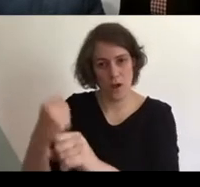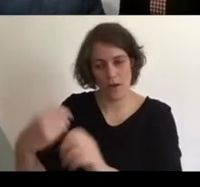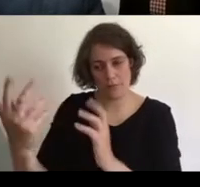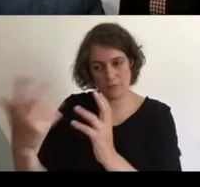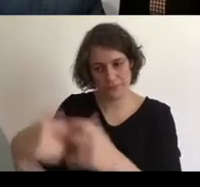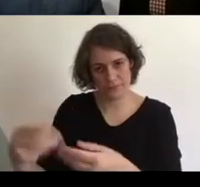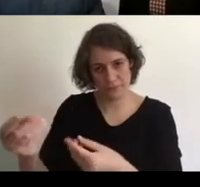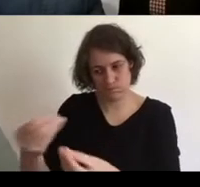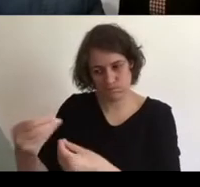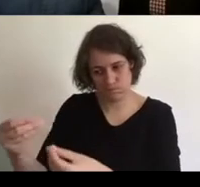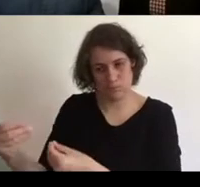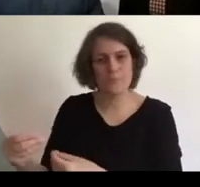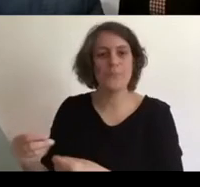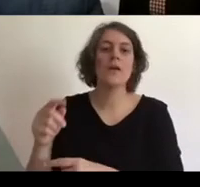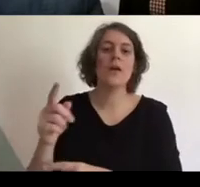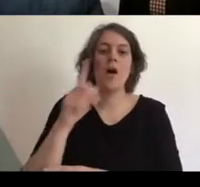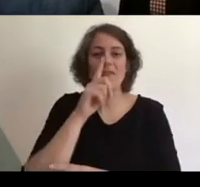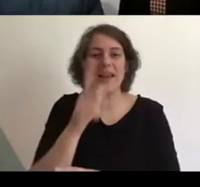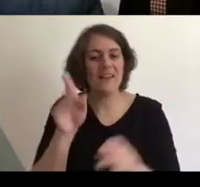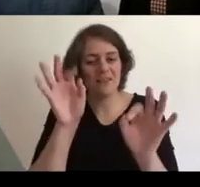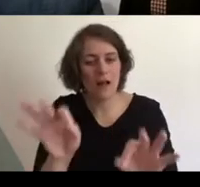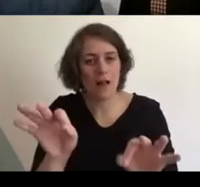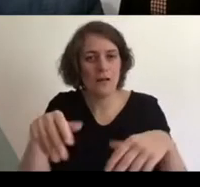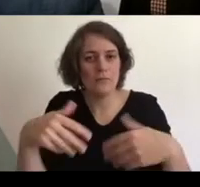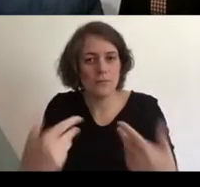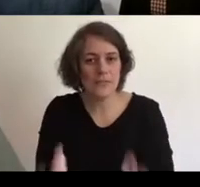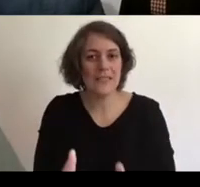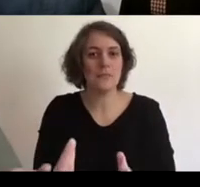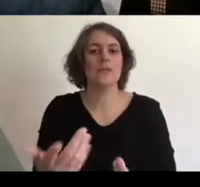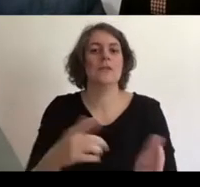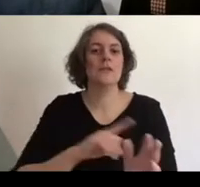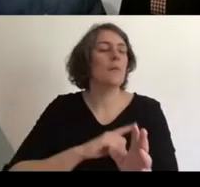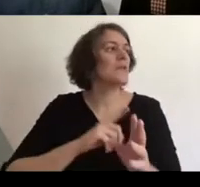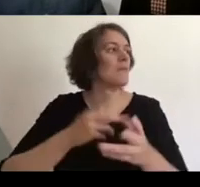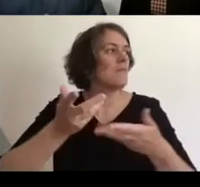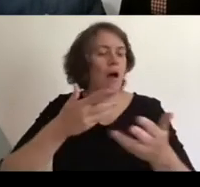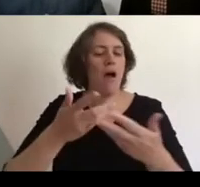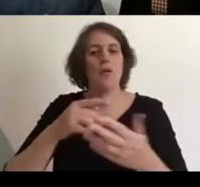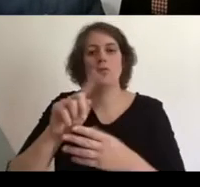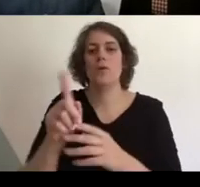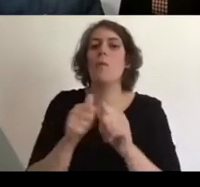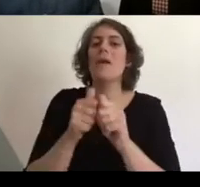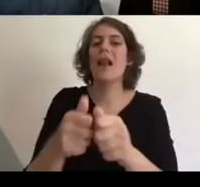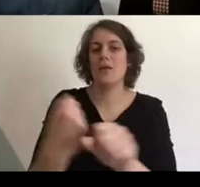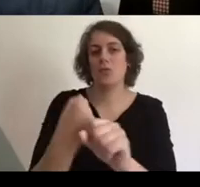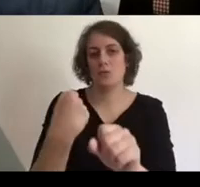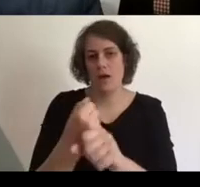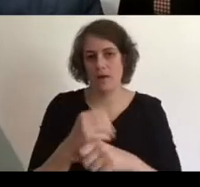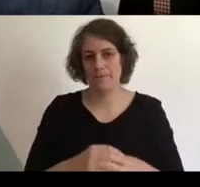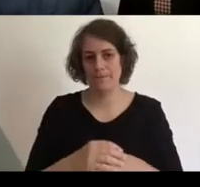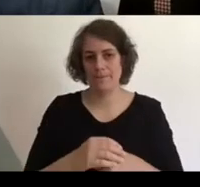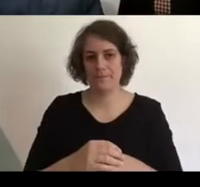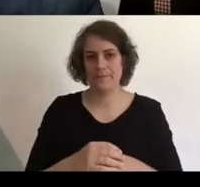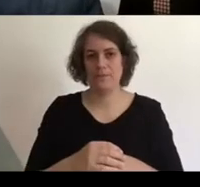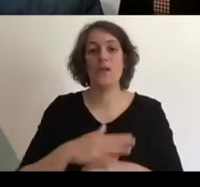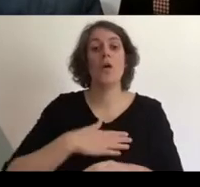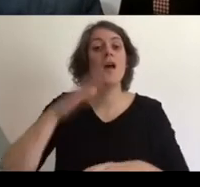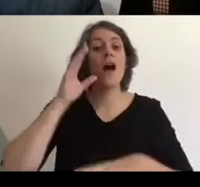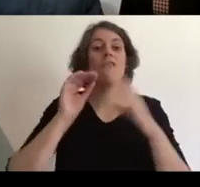Fragestellungen zu beraten, aber auch zu begleiten. Die Erfahrungen sind sehr